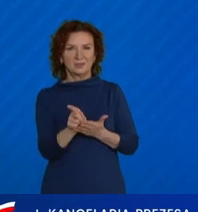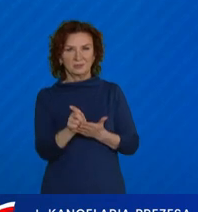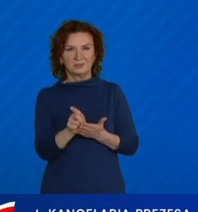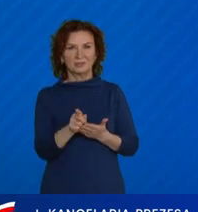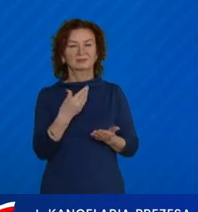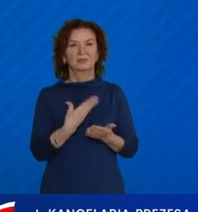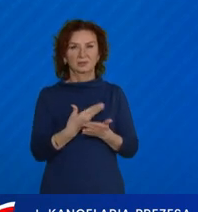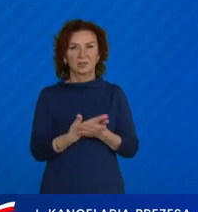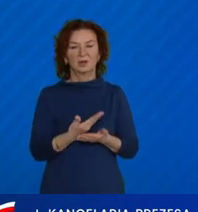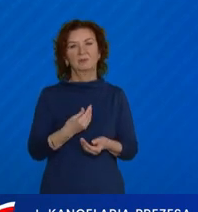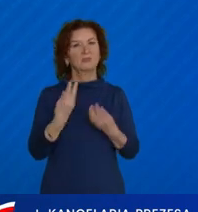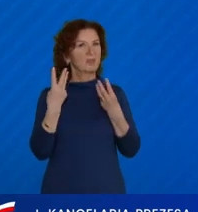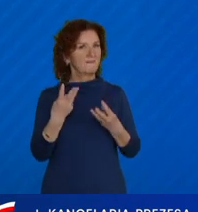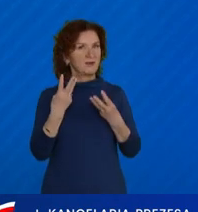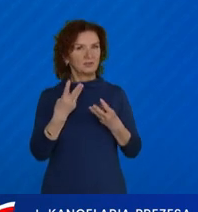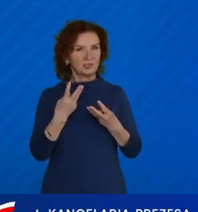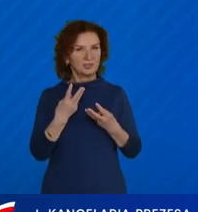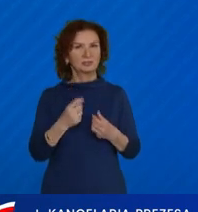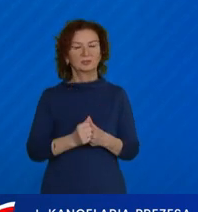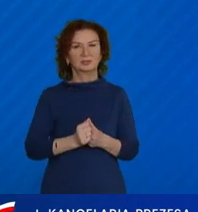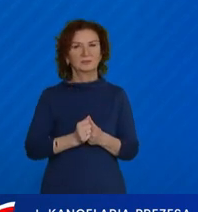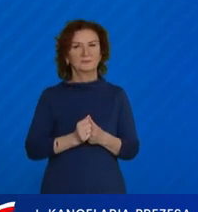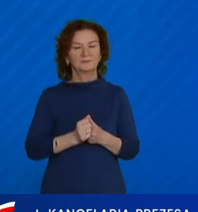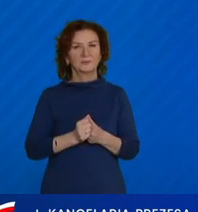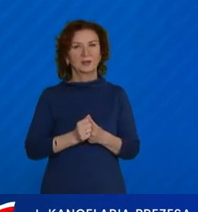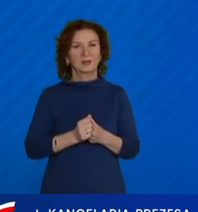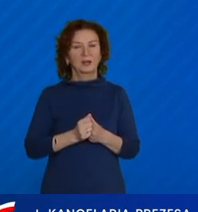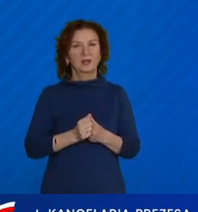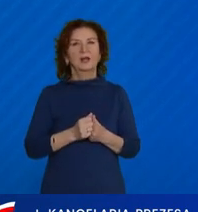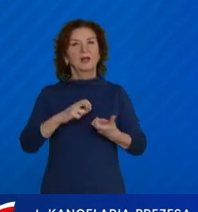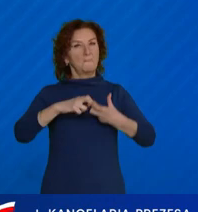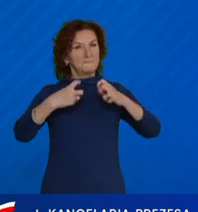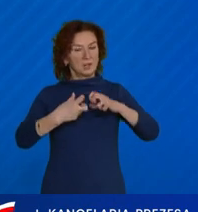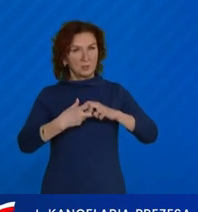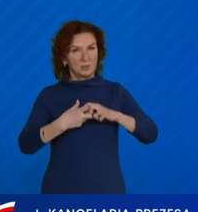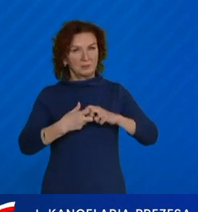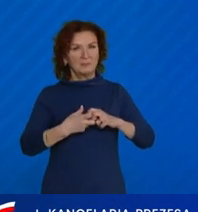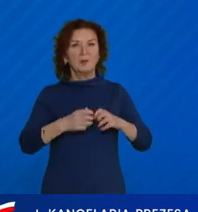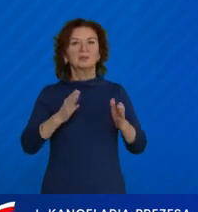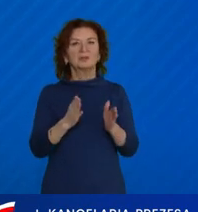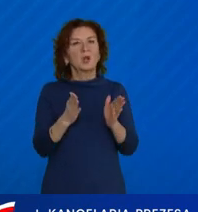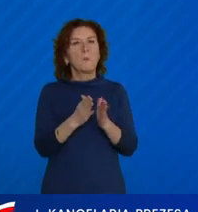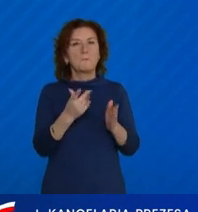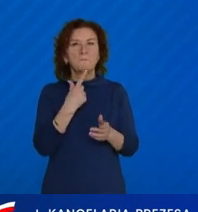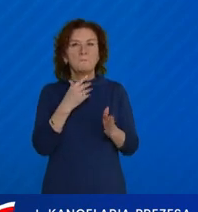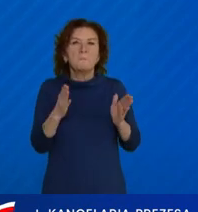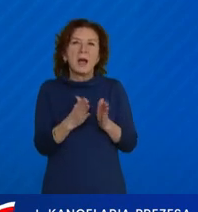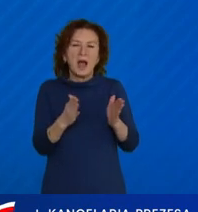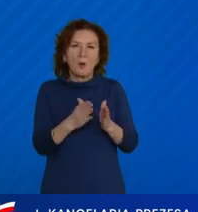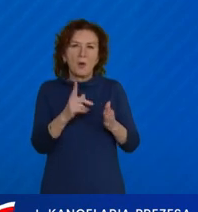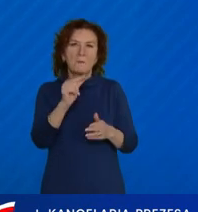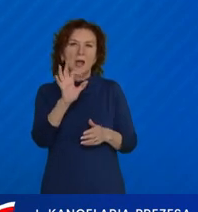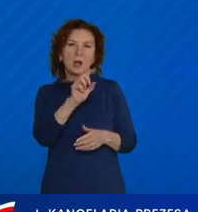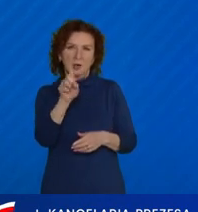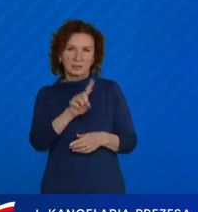tam głównie szczepią małe punkty, małe POZ-y, gdzie lekarze i